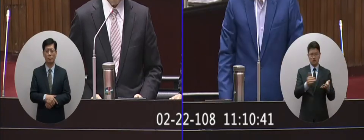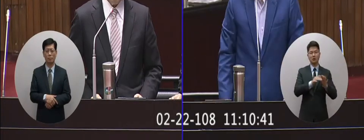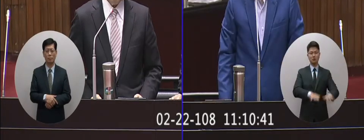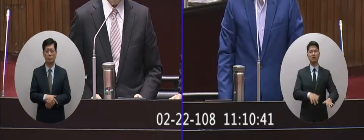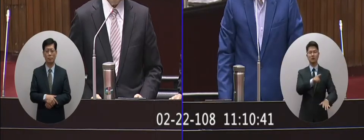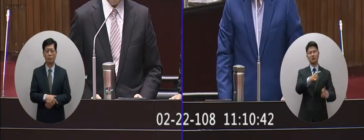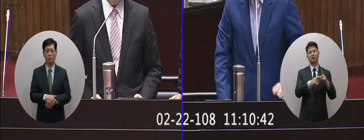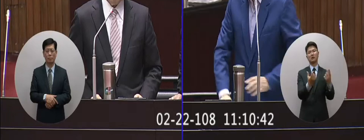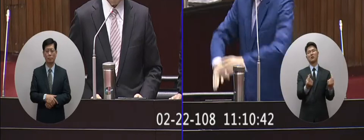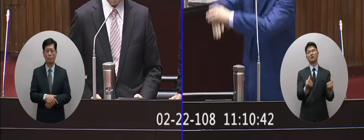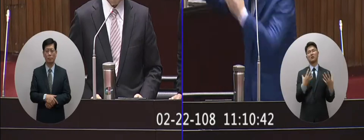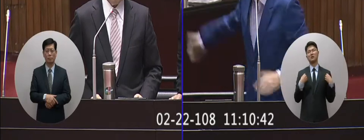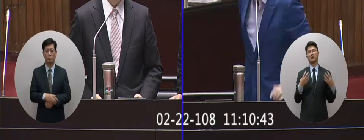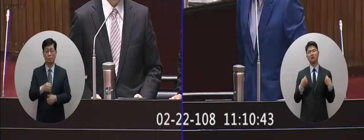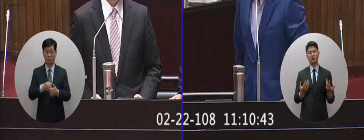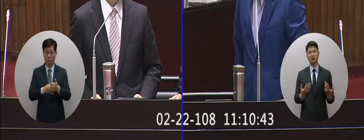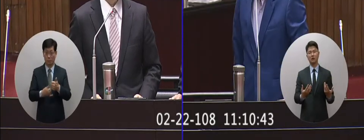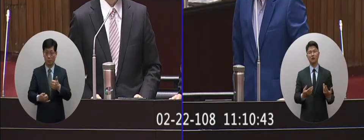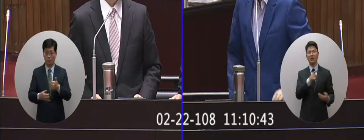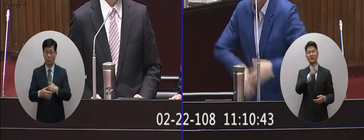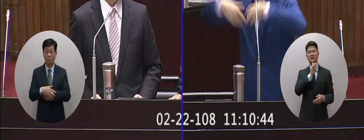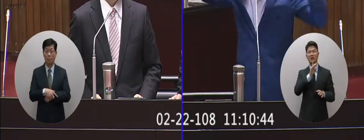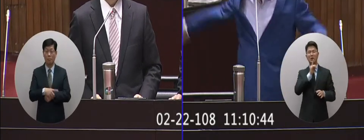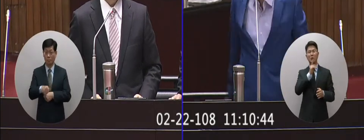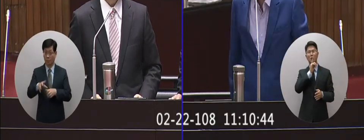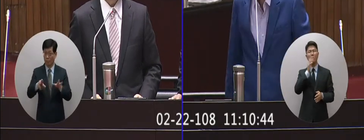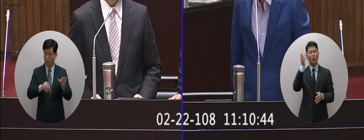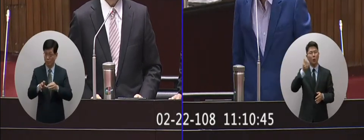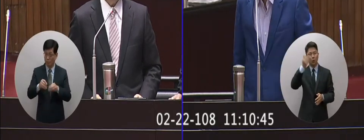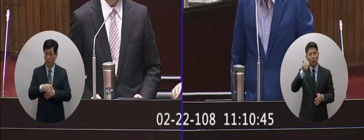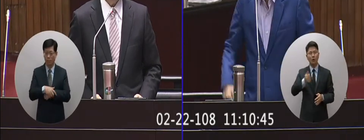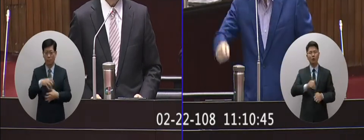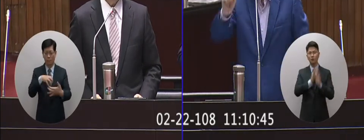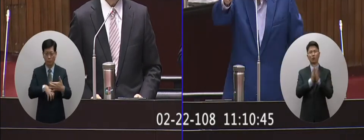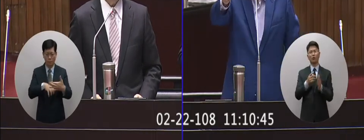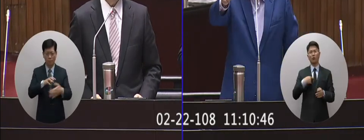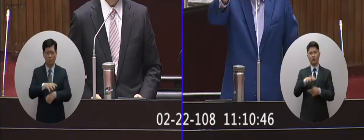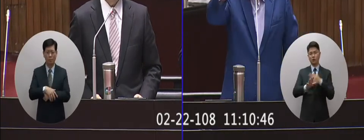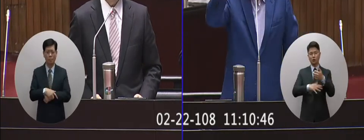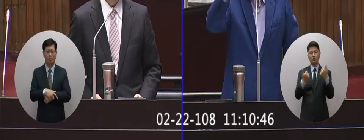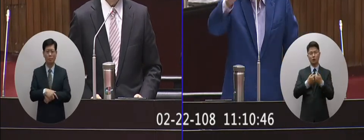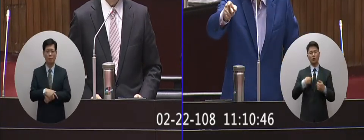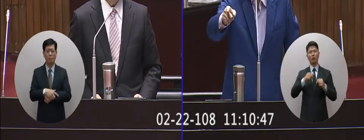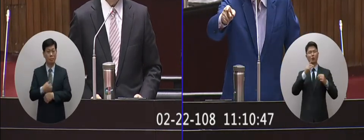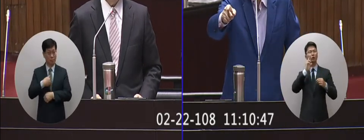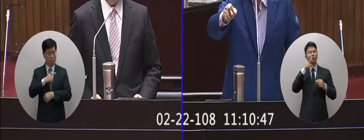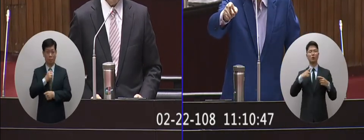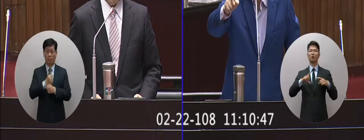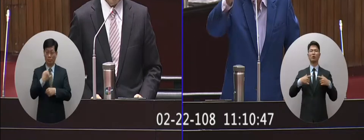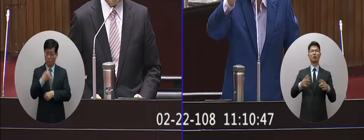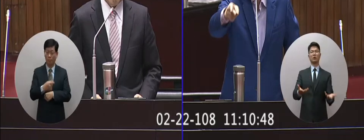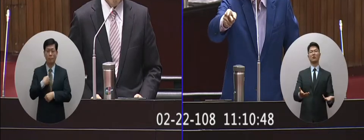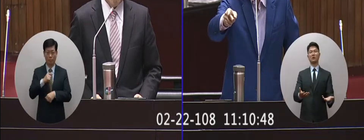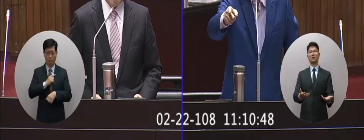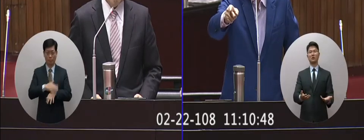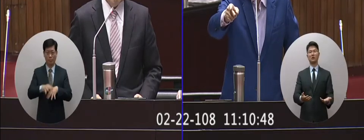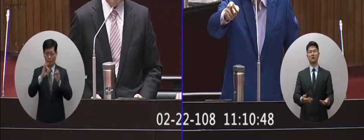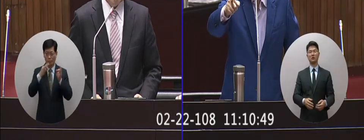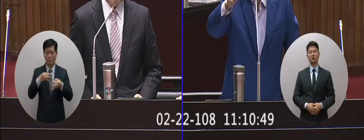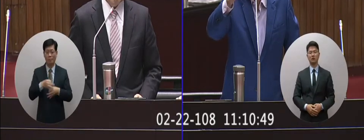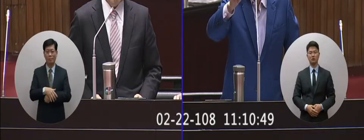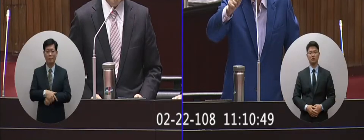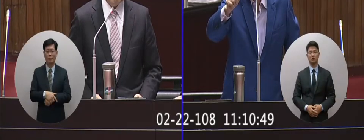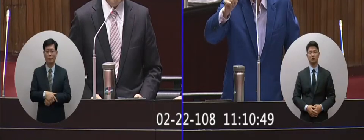他们， 委员，你的资讯里面有 院长， 我们 这样子的官啊，这样子的官